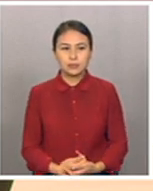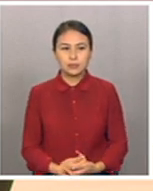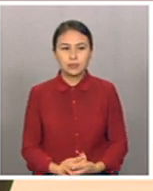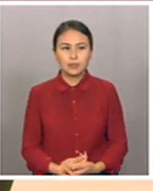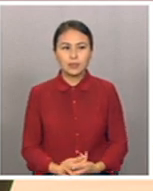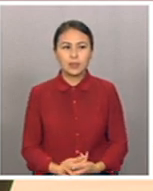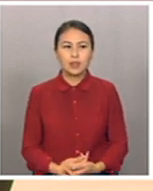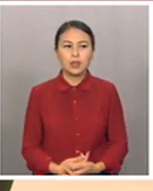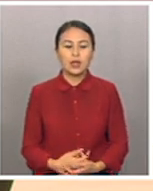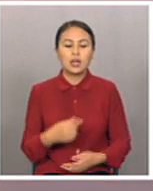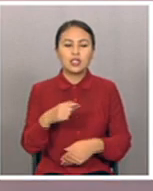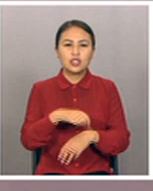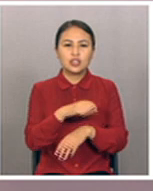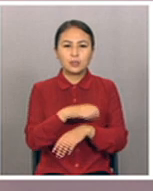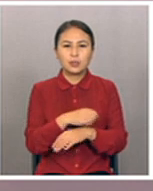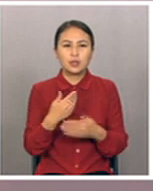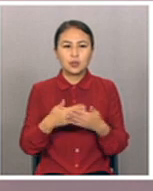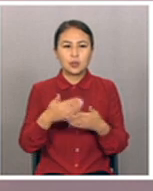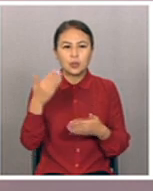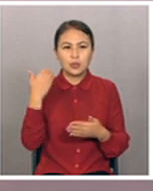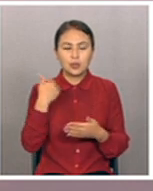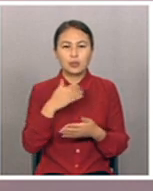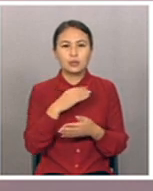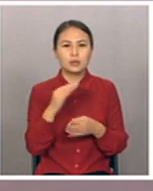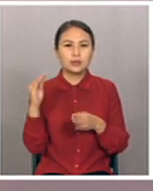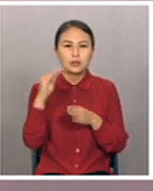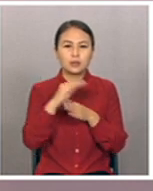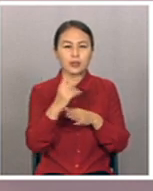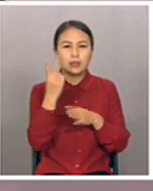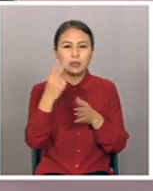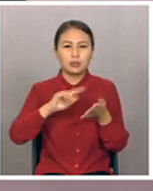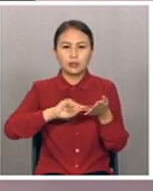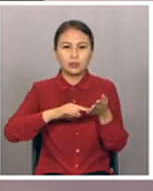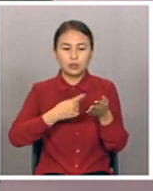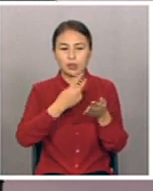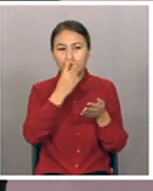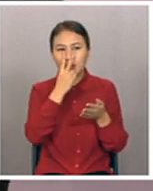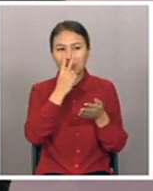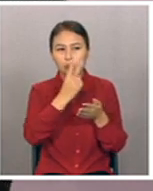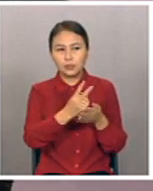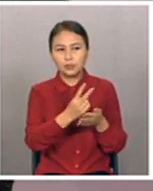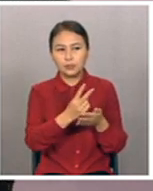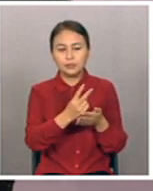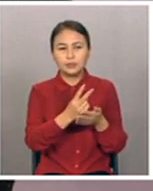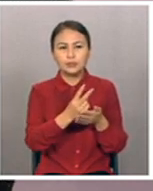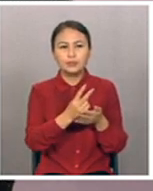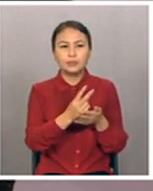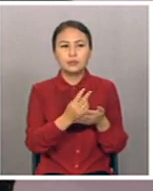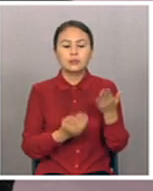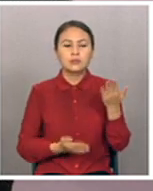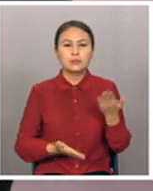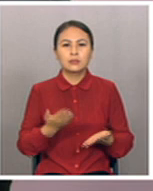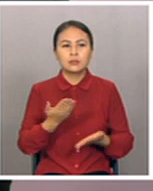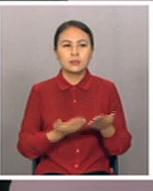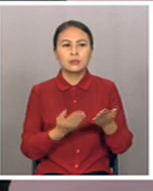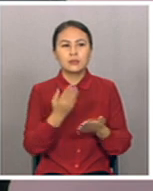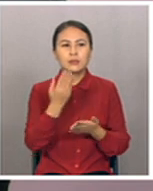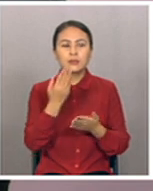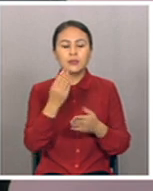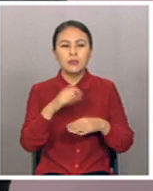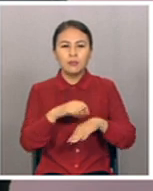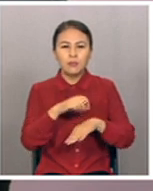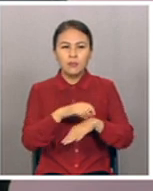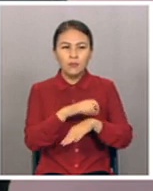Шыбынның суретінің алдындағы тұрған екі үтірге қарай қойыңдаршы. Ендеше шыбын